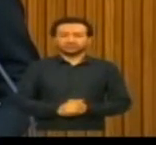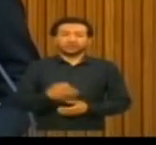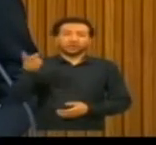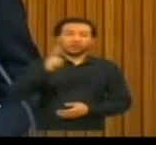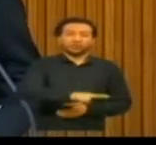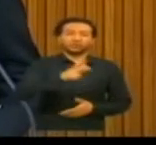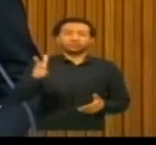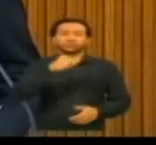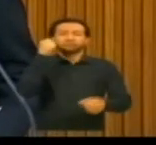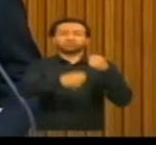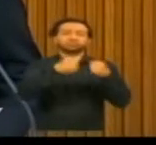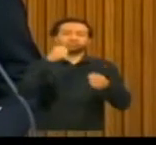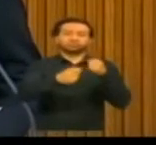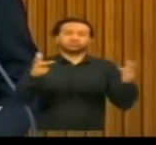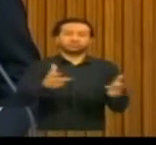Öldüresiye dövülür.